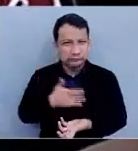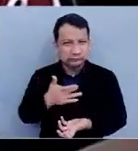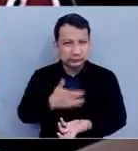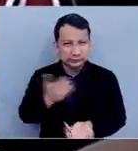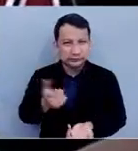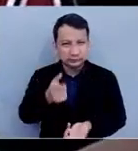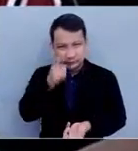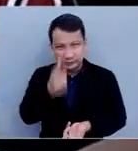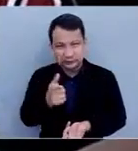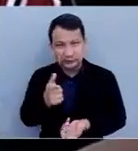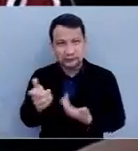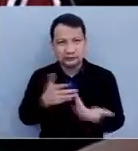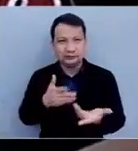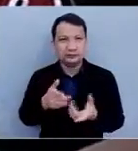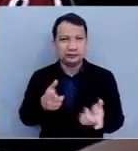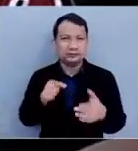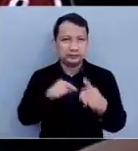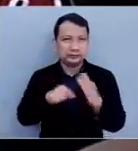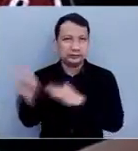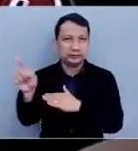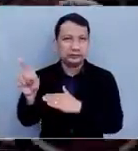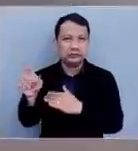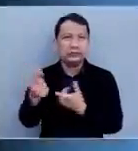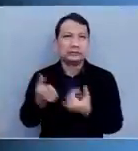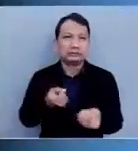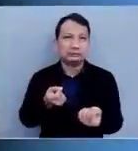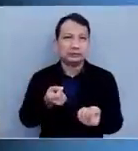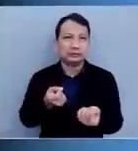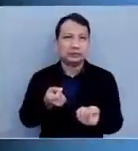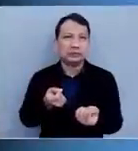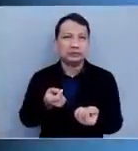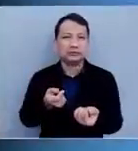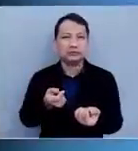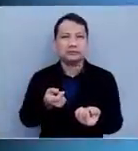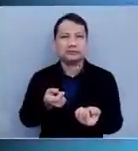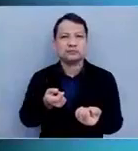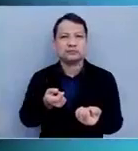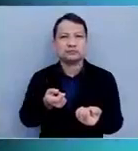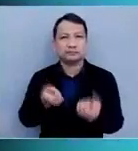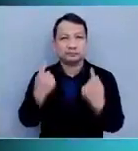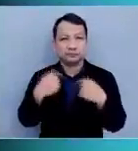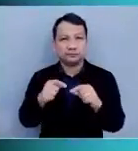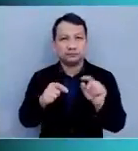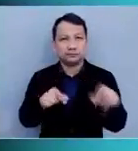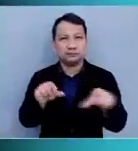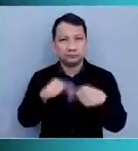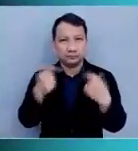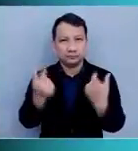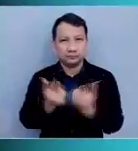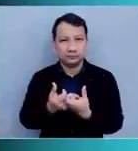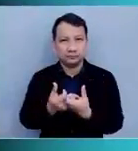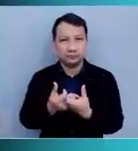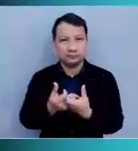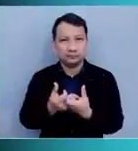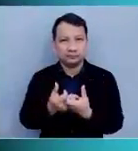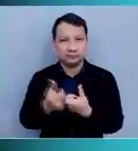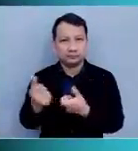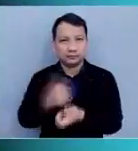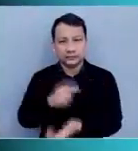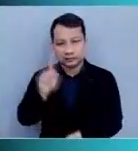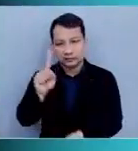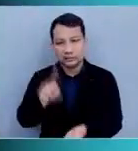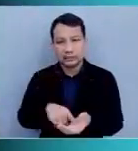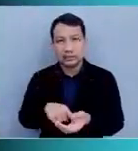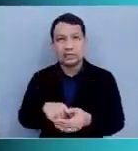ko nung time na yun, lalo't tinakasan nila yung ginawa nila. Sinubukan pa raw kunin ng grupo ang kanilang security deposit na